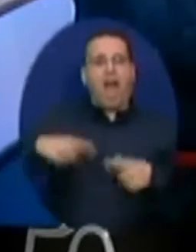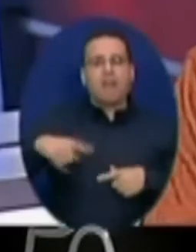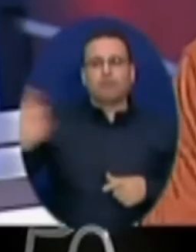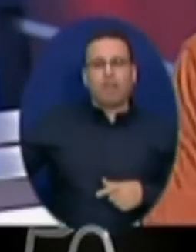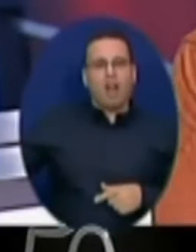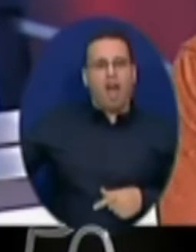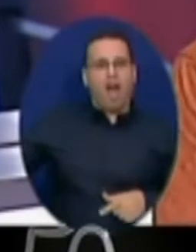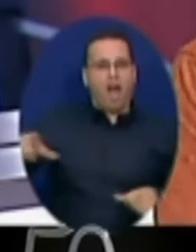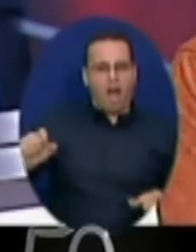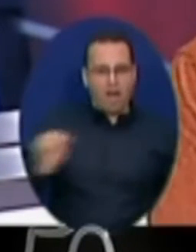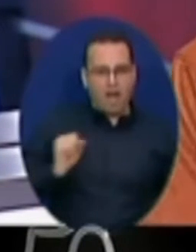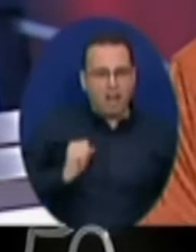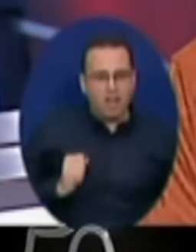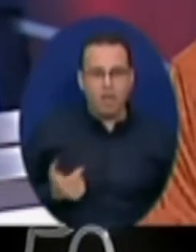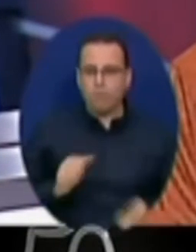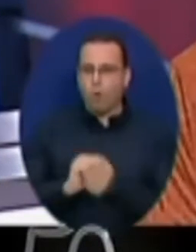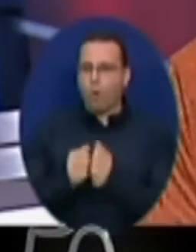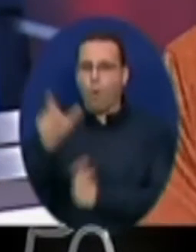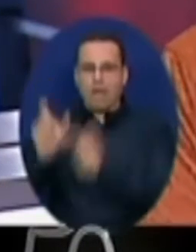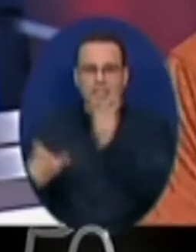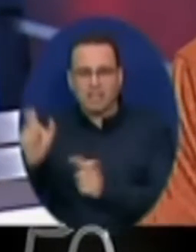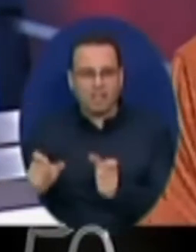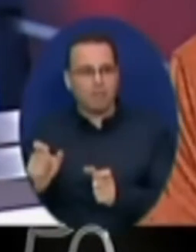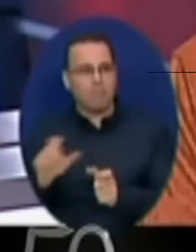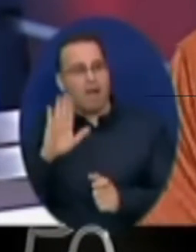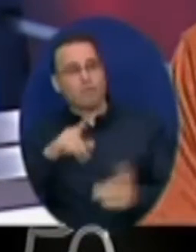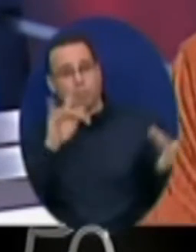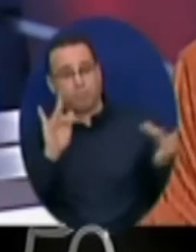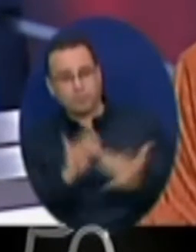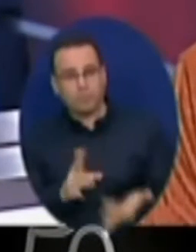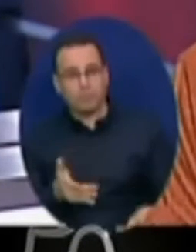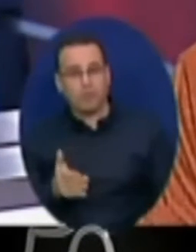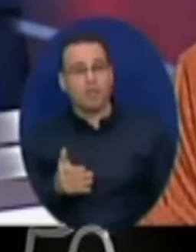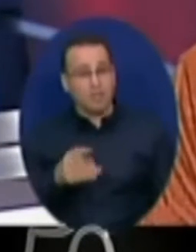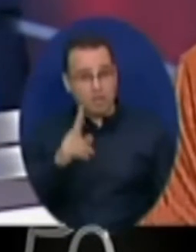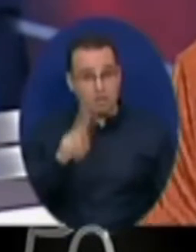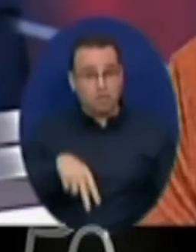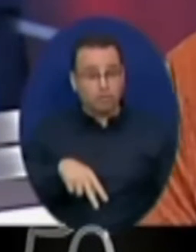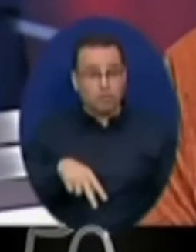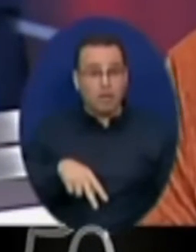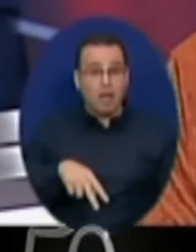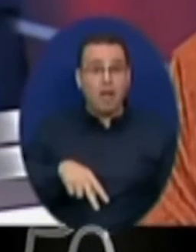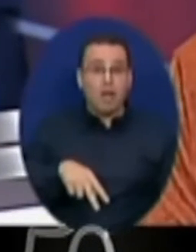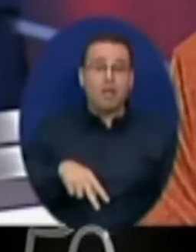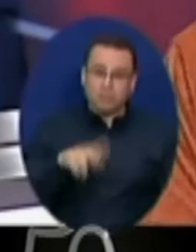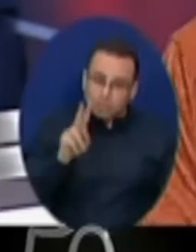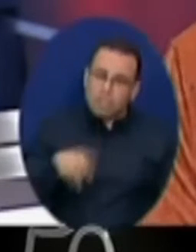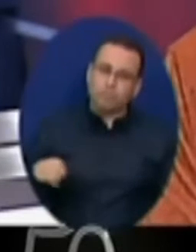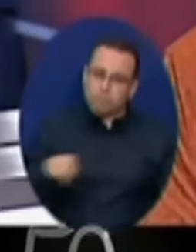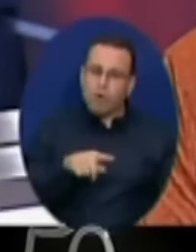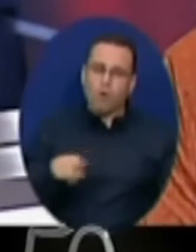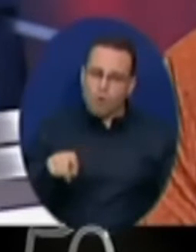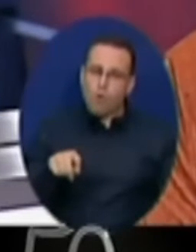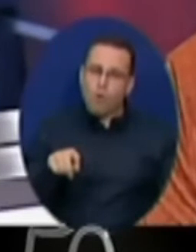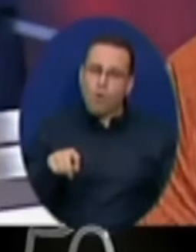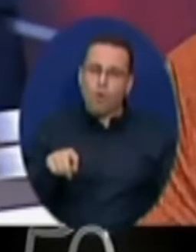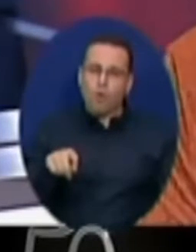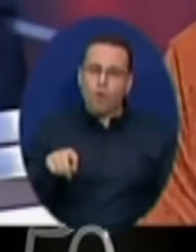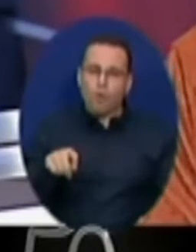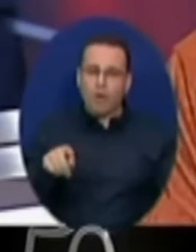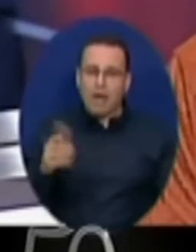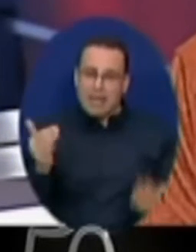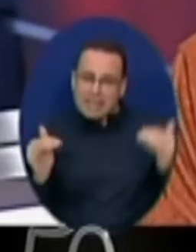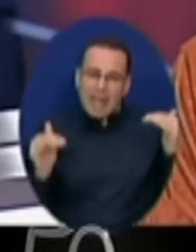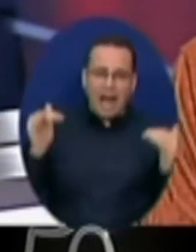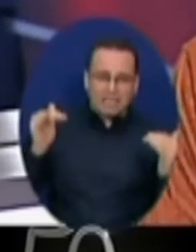מקום על פני ודאי המחבלים או האויב, ואפילו האזרחים של האויב בסיטואציות מסוימות. אז יש כאן איזשהו